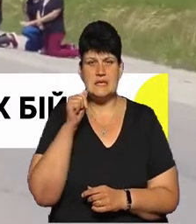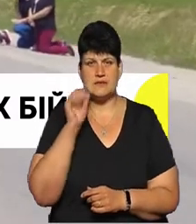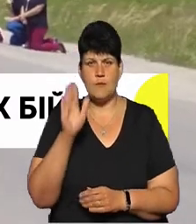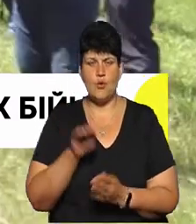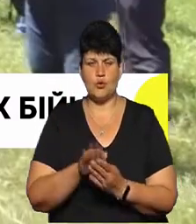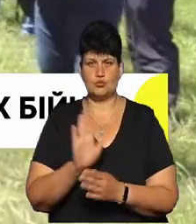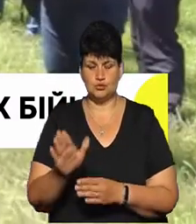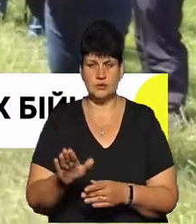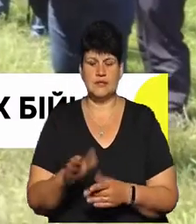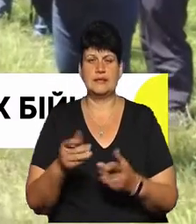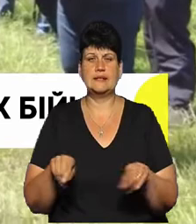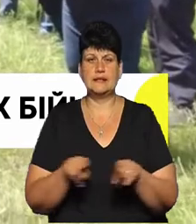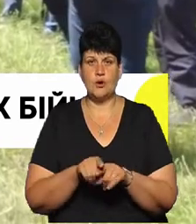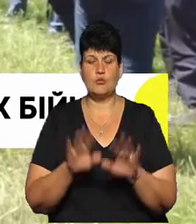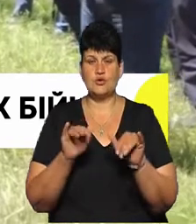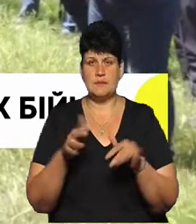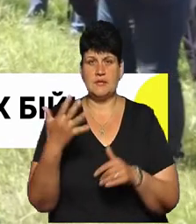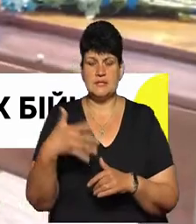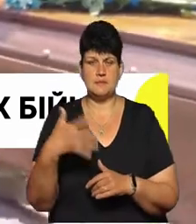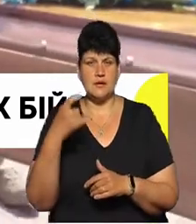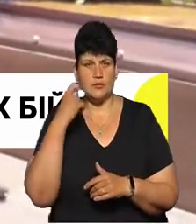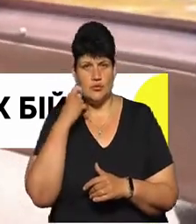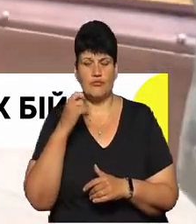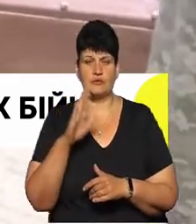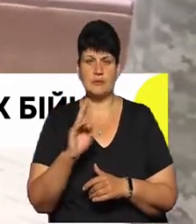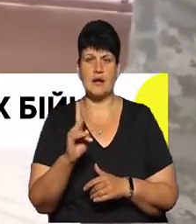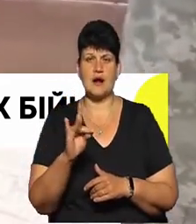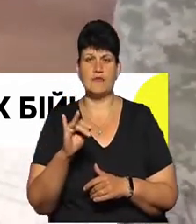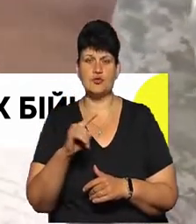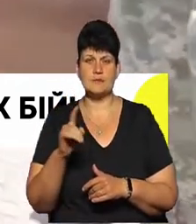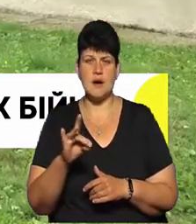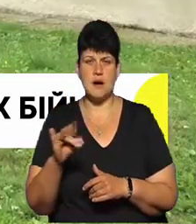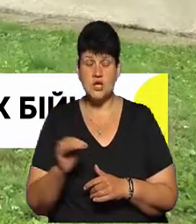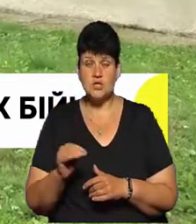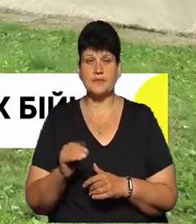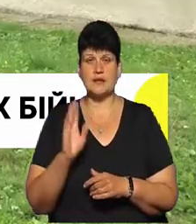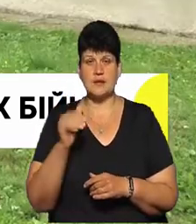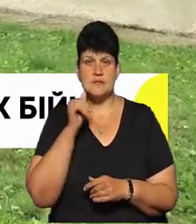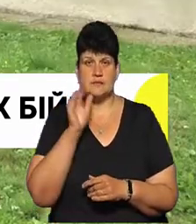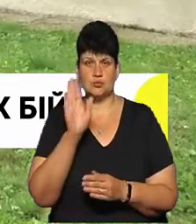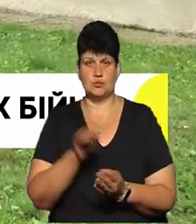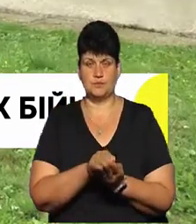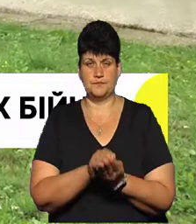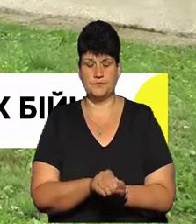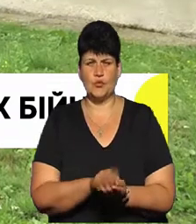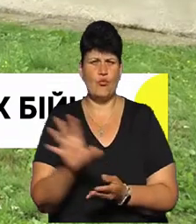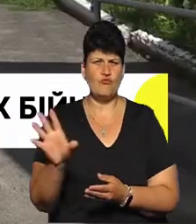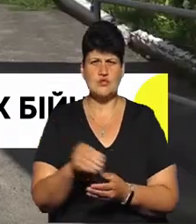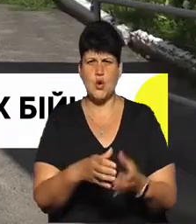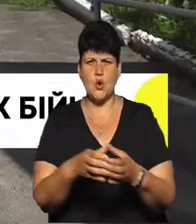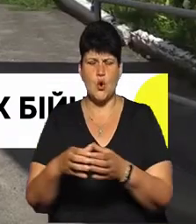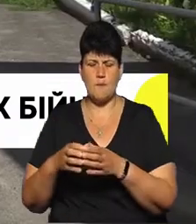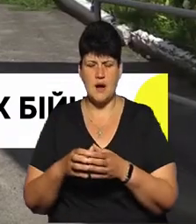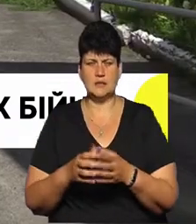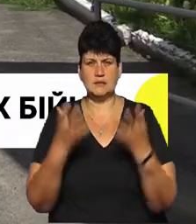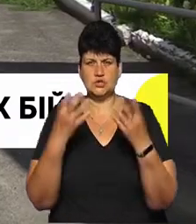55-річним жителем Збаража Вадимом Кравчуком. Похорон військового відбудеться завтра. У всіх громадах оголосили дні жалоби.